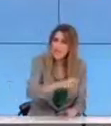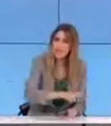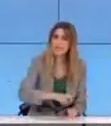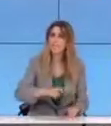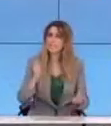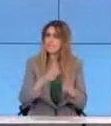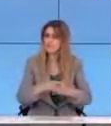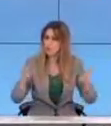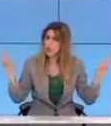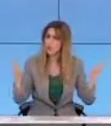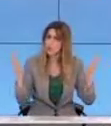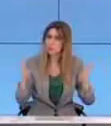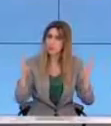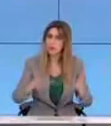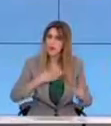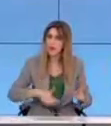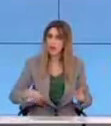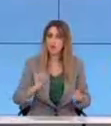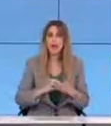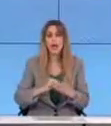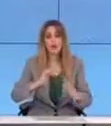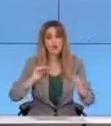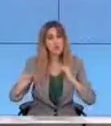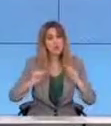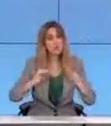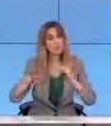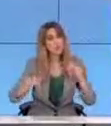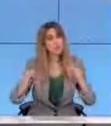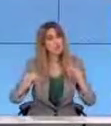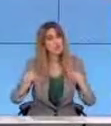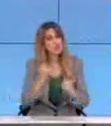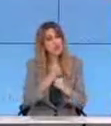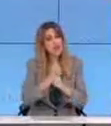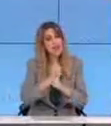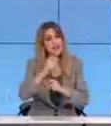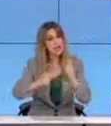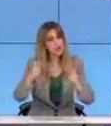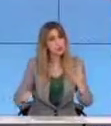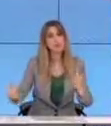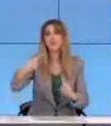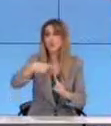της εργασίας με ακόμα περισσότερες νέες και καλύτερες δουλειές, πέραν των